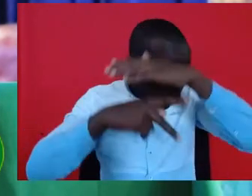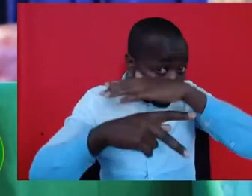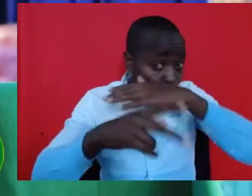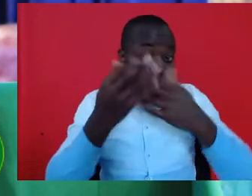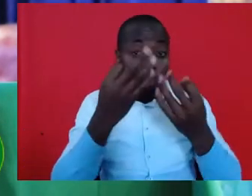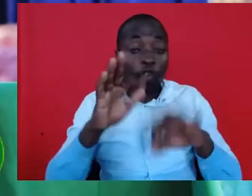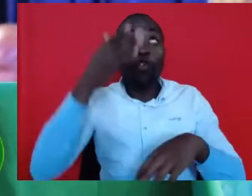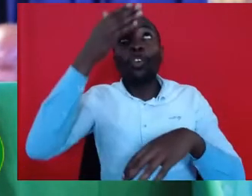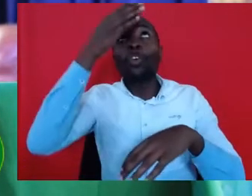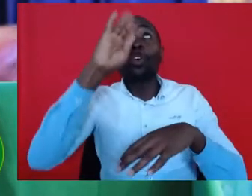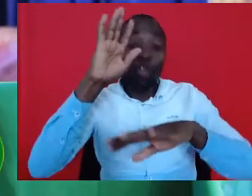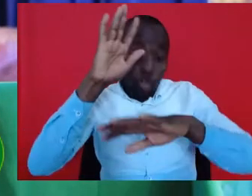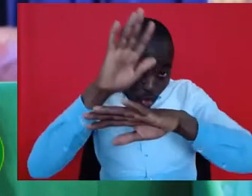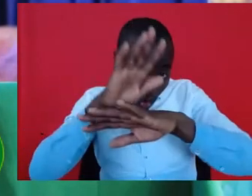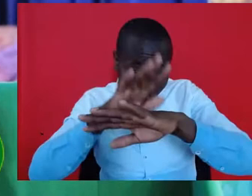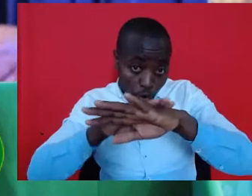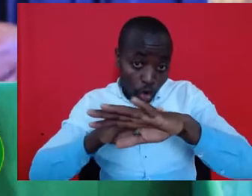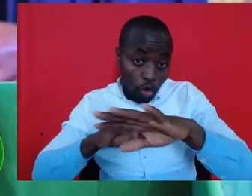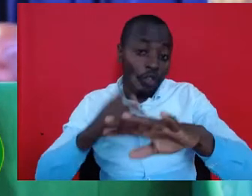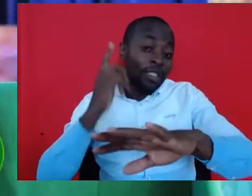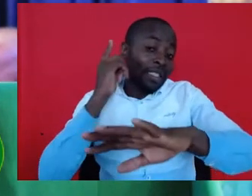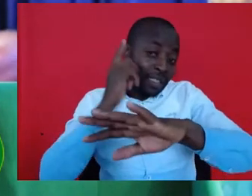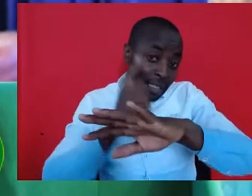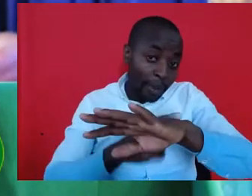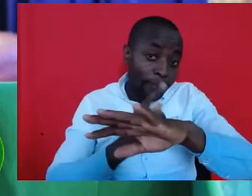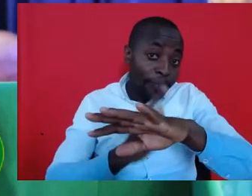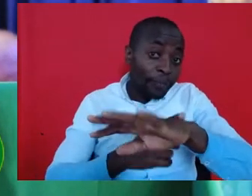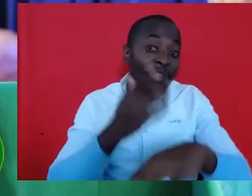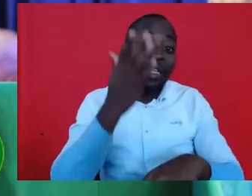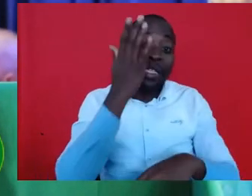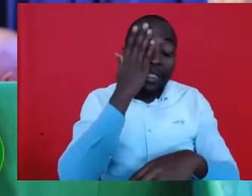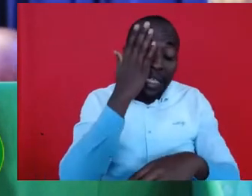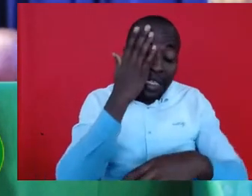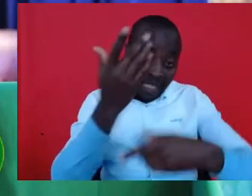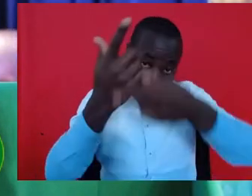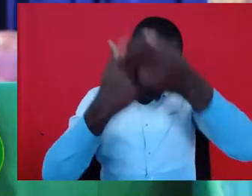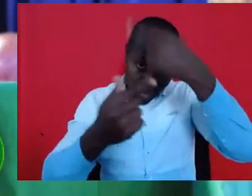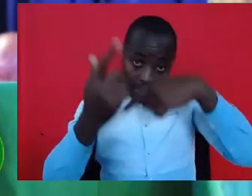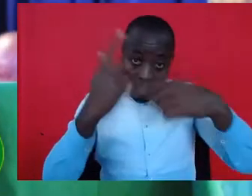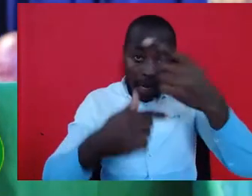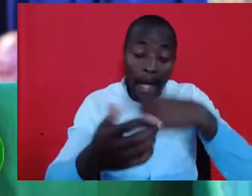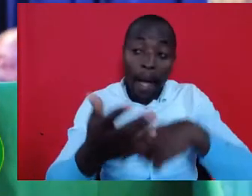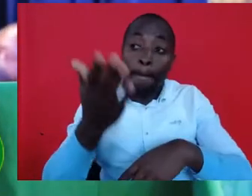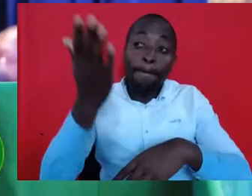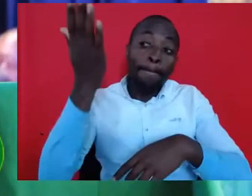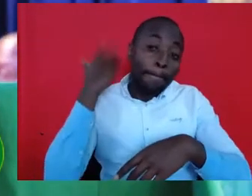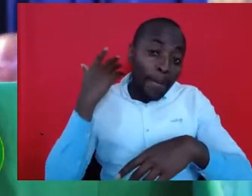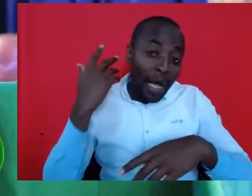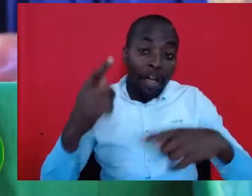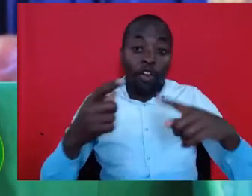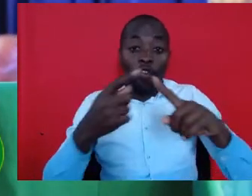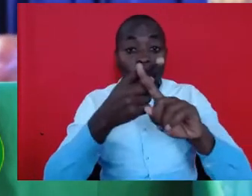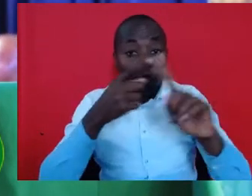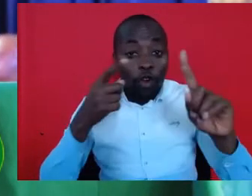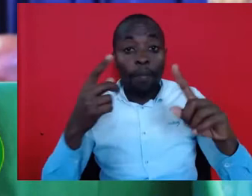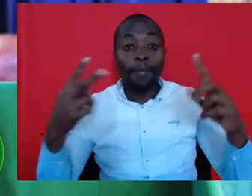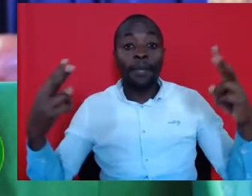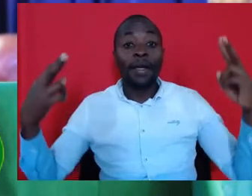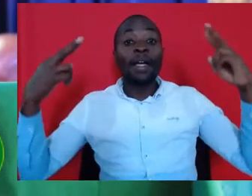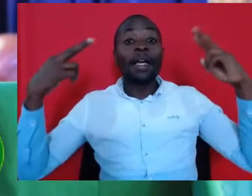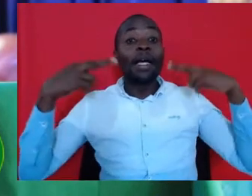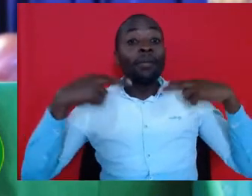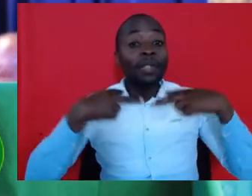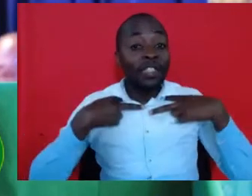Ameitwa na Mungu wakati wana Israeli wamerudi kutoka kwa ukoloni wa